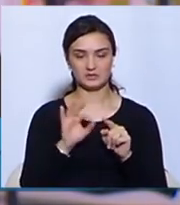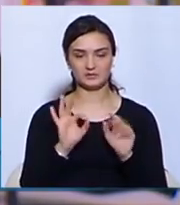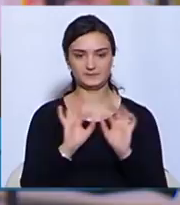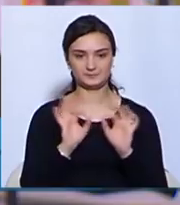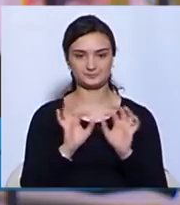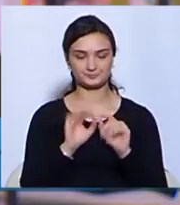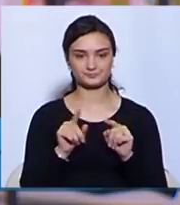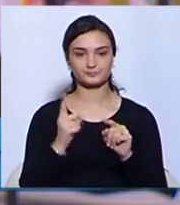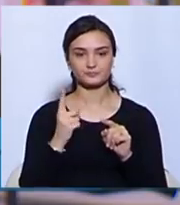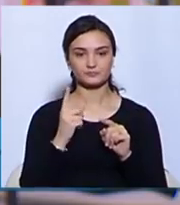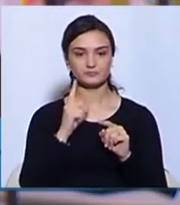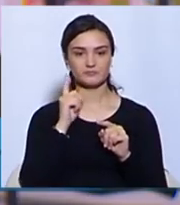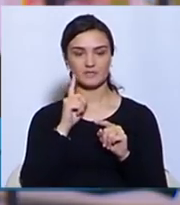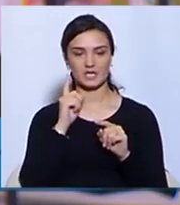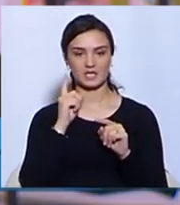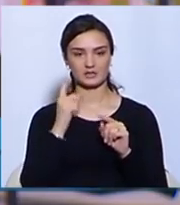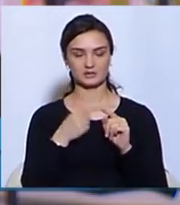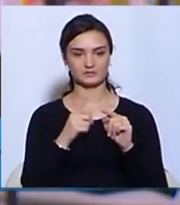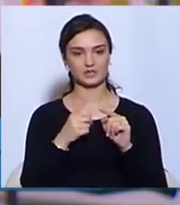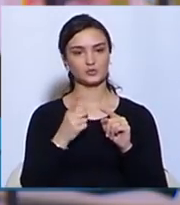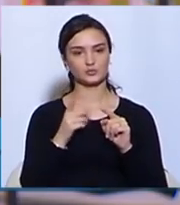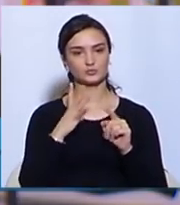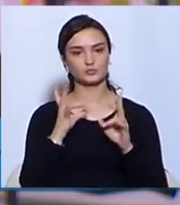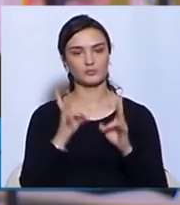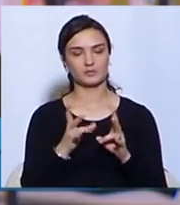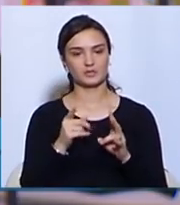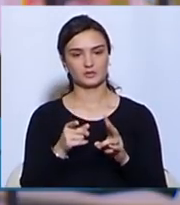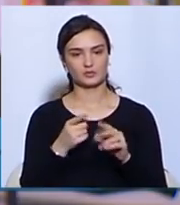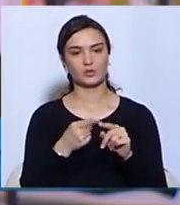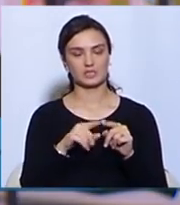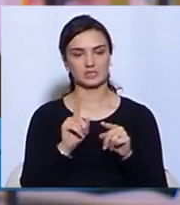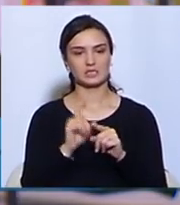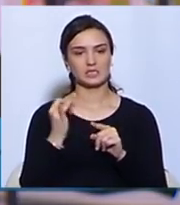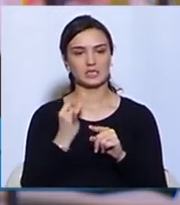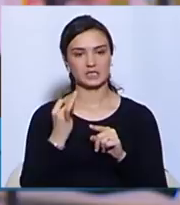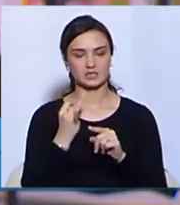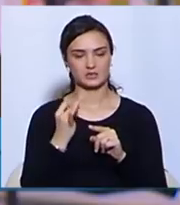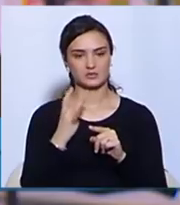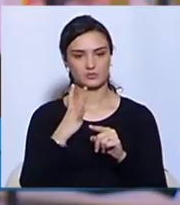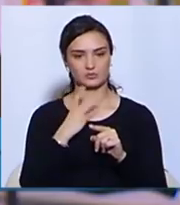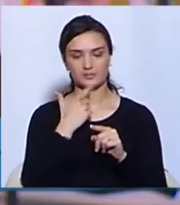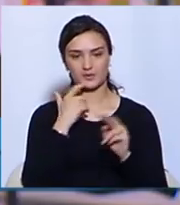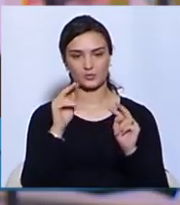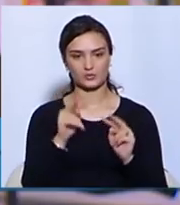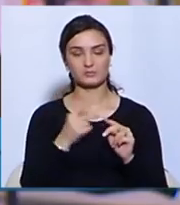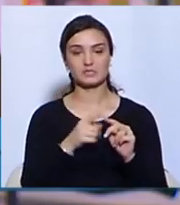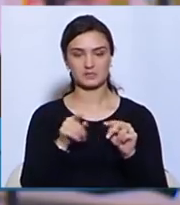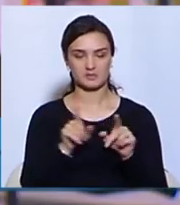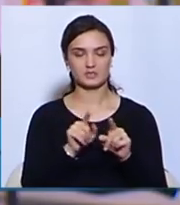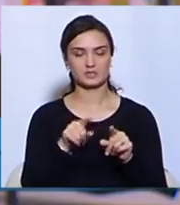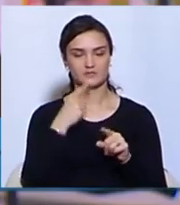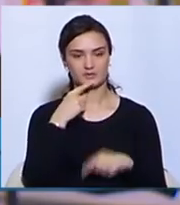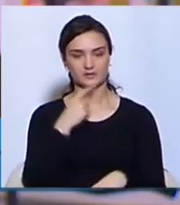ვისაუბროთ და რატომ გაახალგაზრდავდა, ან რატომ შეიძლება ეს მომხდარიყო და ასეთი ინტერესი გამოედია მაყურებლის, იმასაც